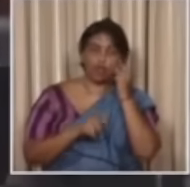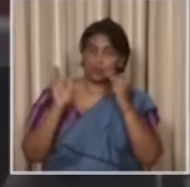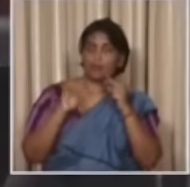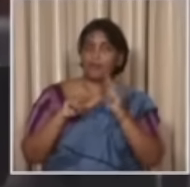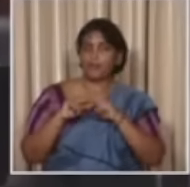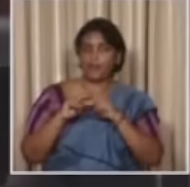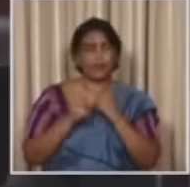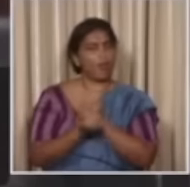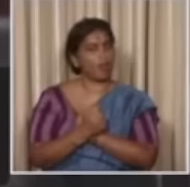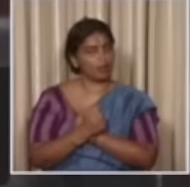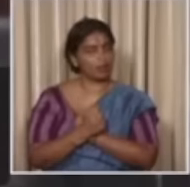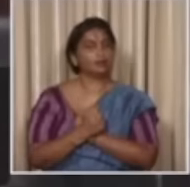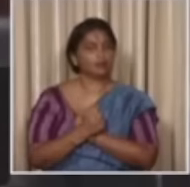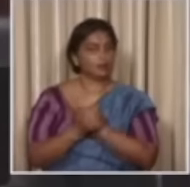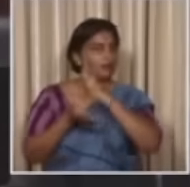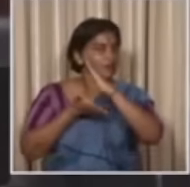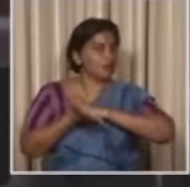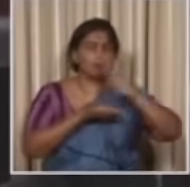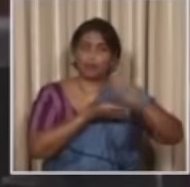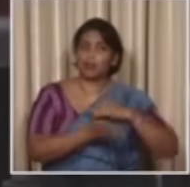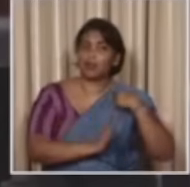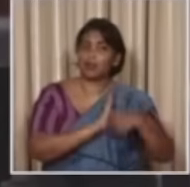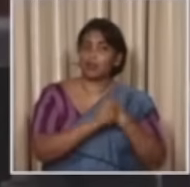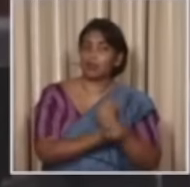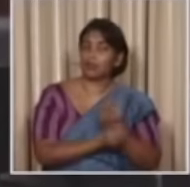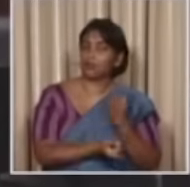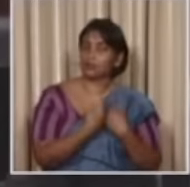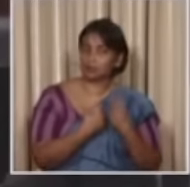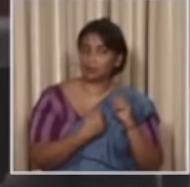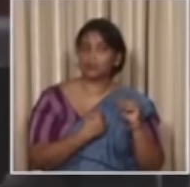පොලිසිය සහාය අරගෙන අපේ පොලිසිය විමර්ශනය කරලා